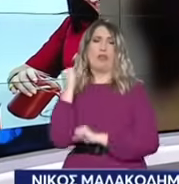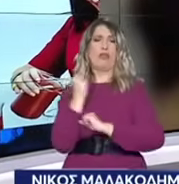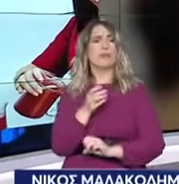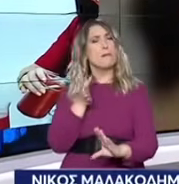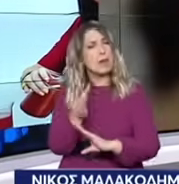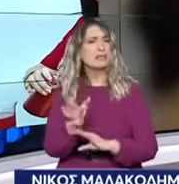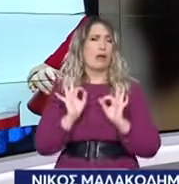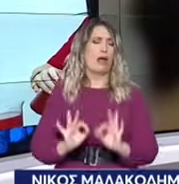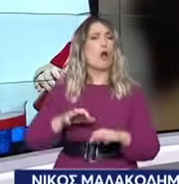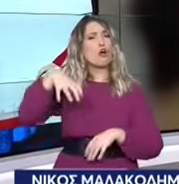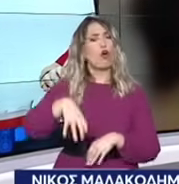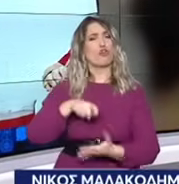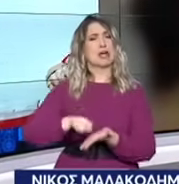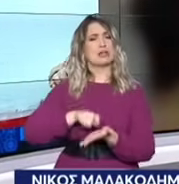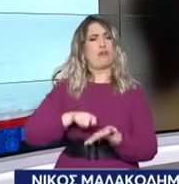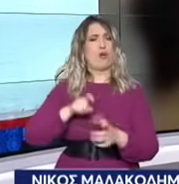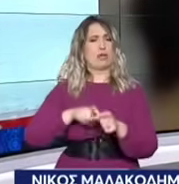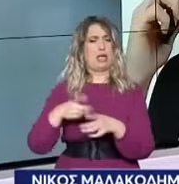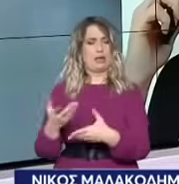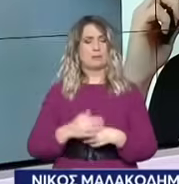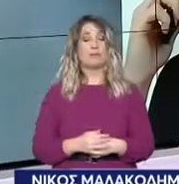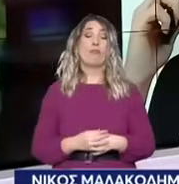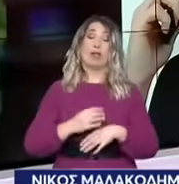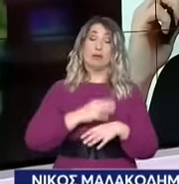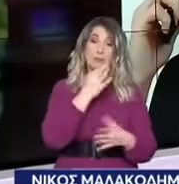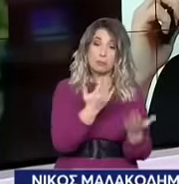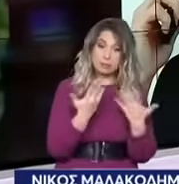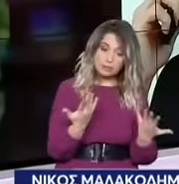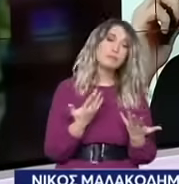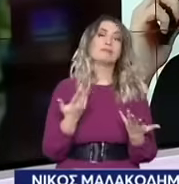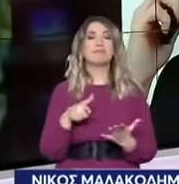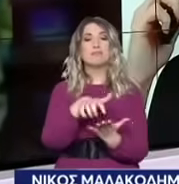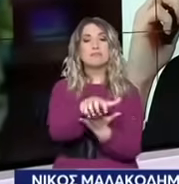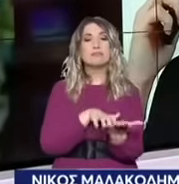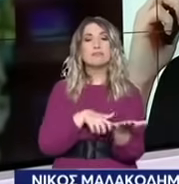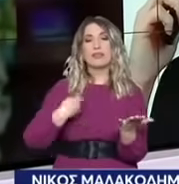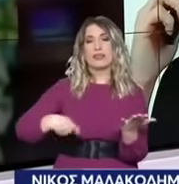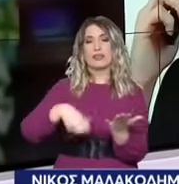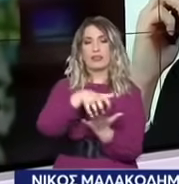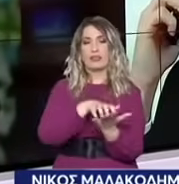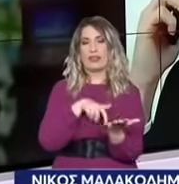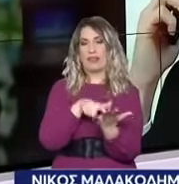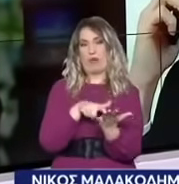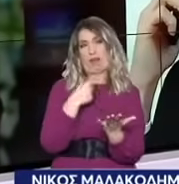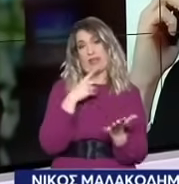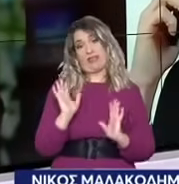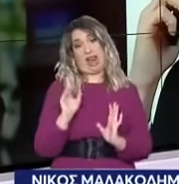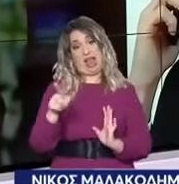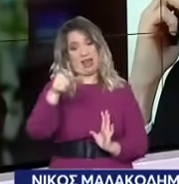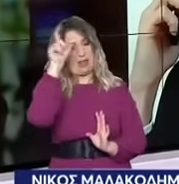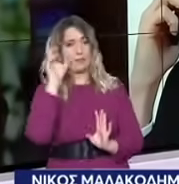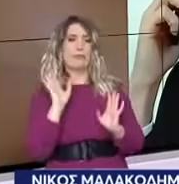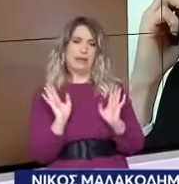Τι έγινε λοιπόν? Να πούμε απλώς ότι αναφέρεται σε τοικογραφία σαν κατοικία, έτσι? Ναι, εντάξει. Επειδή είναι, μπορεί να είναι σαν σπίτι,